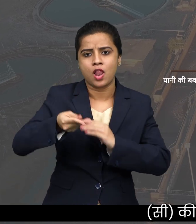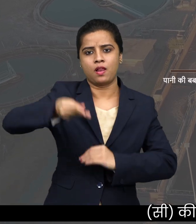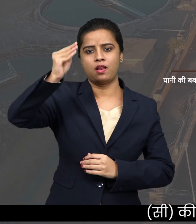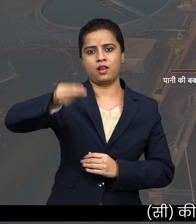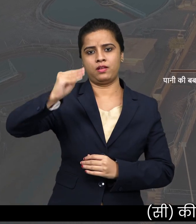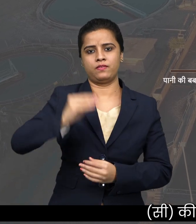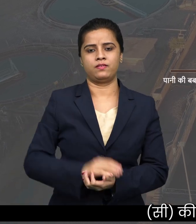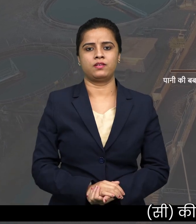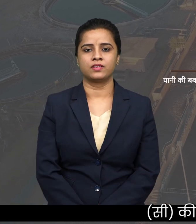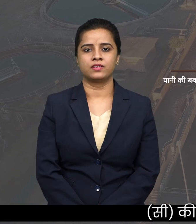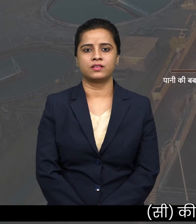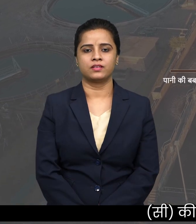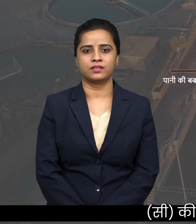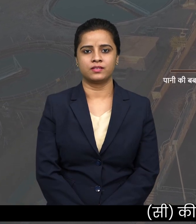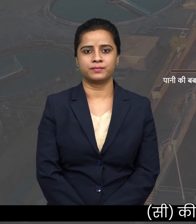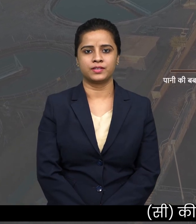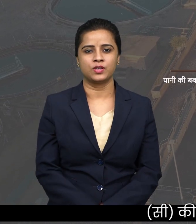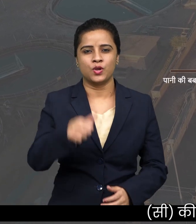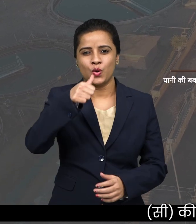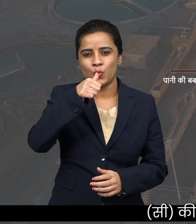जल पुनर्चक्रण।